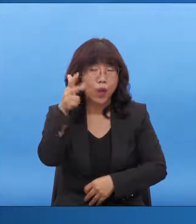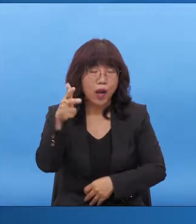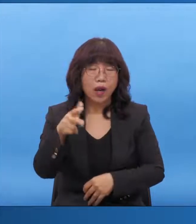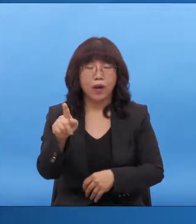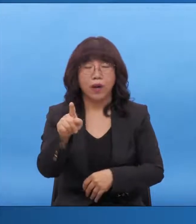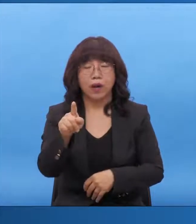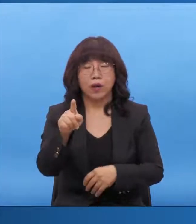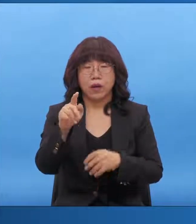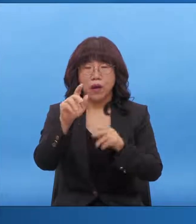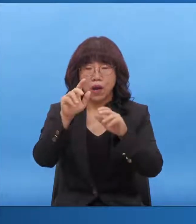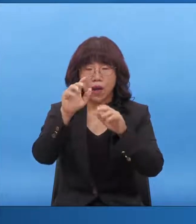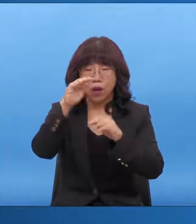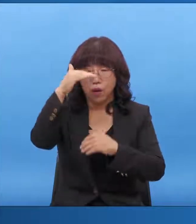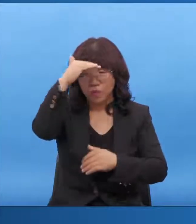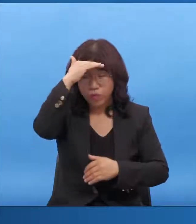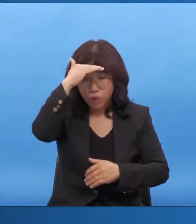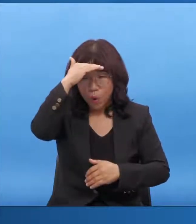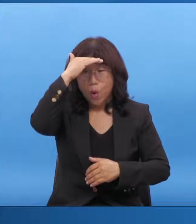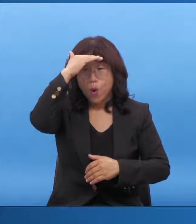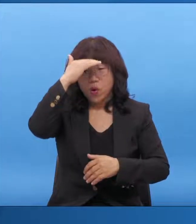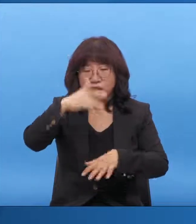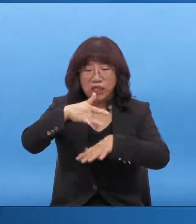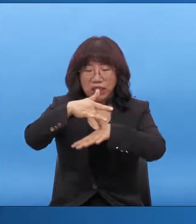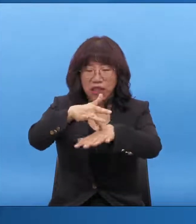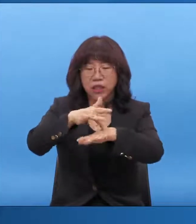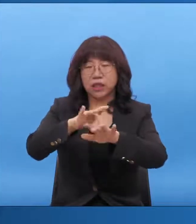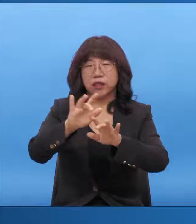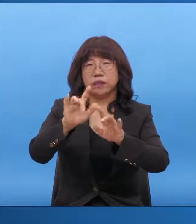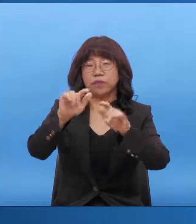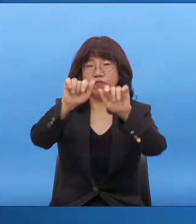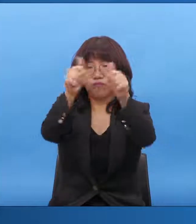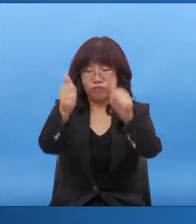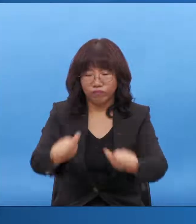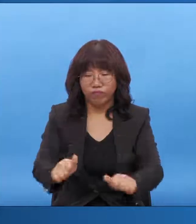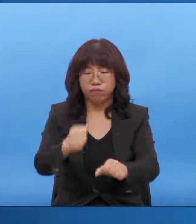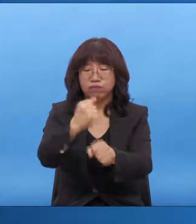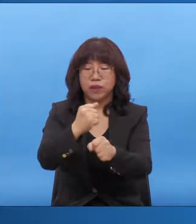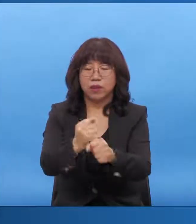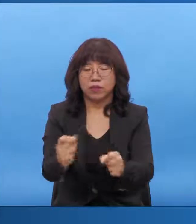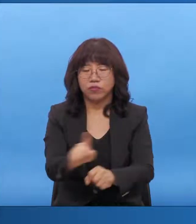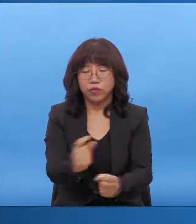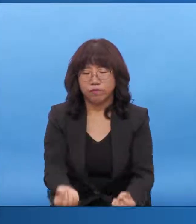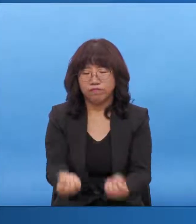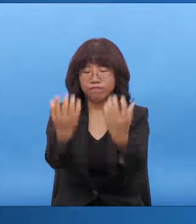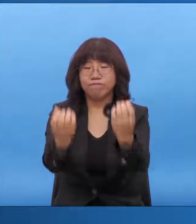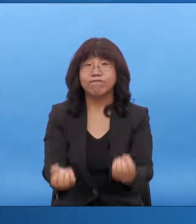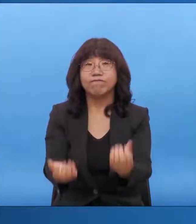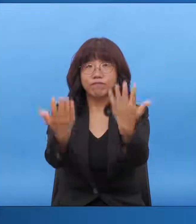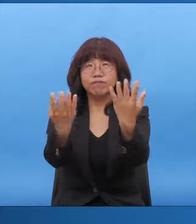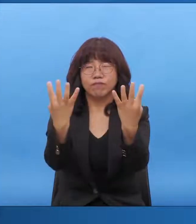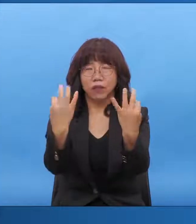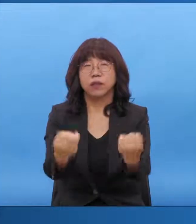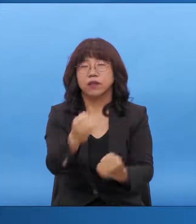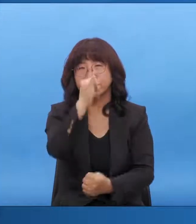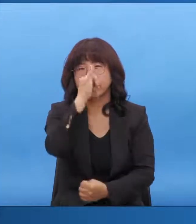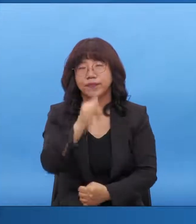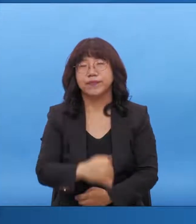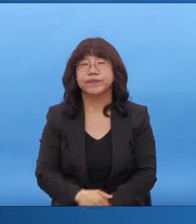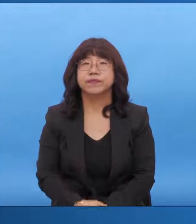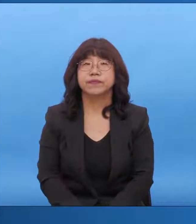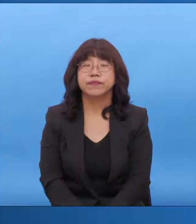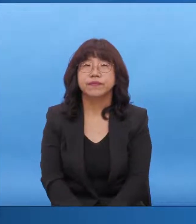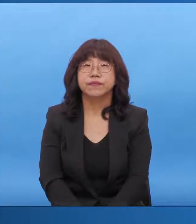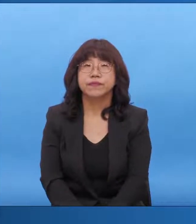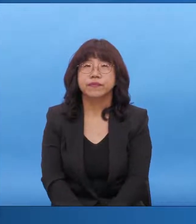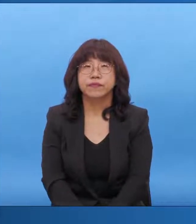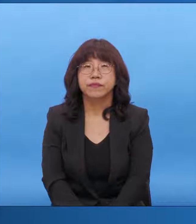형상 같은 거 계속 만들어 놓고 그렇게 행사를 해요. If you go to America, if you go to hotels in America, you'll see that there are many types of these symbols inside of these places,